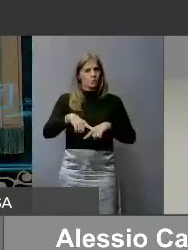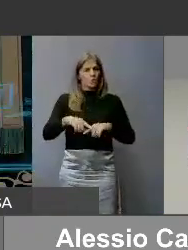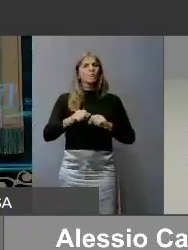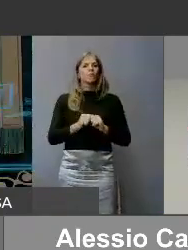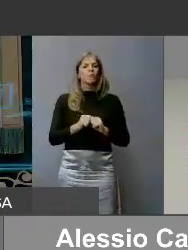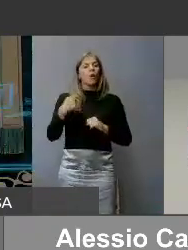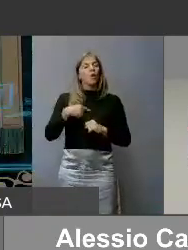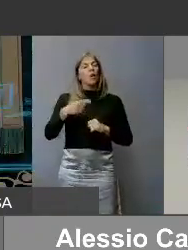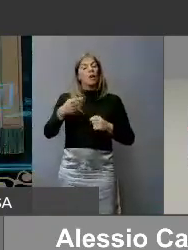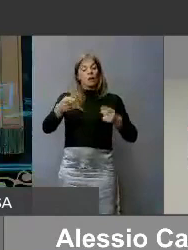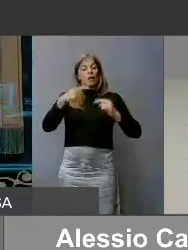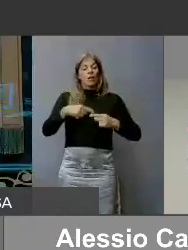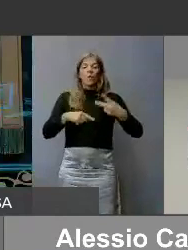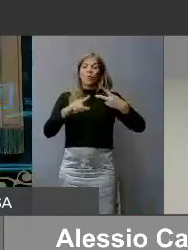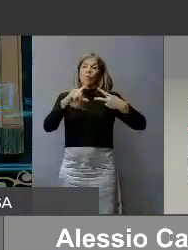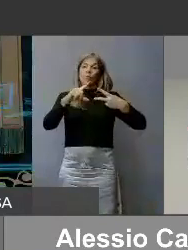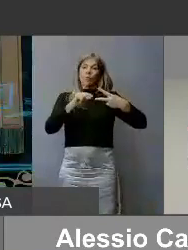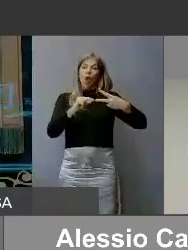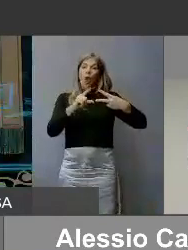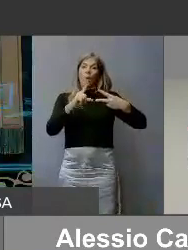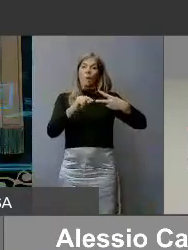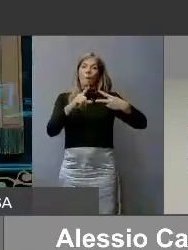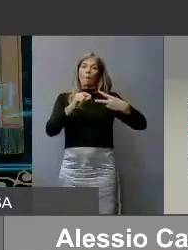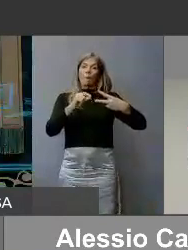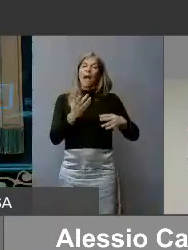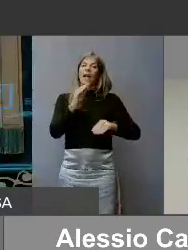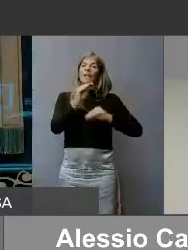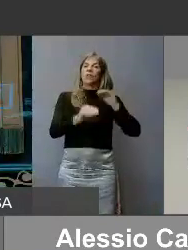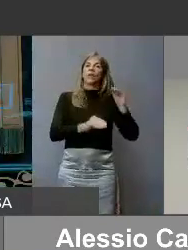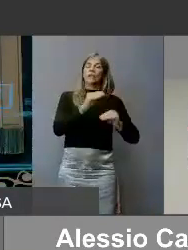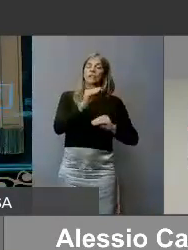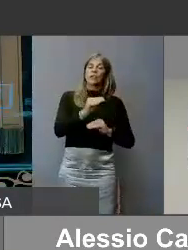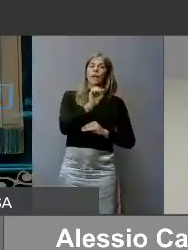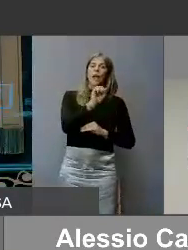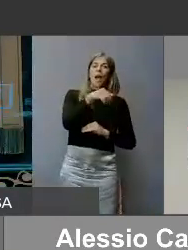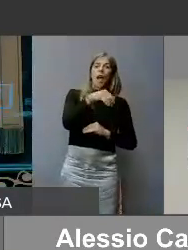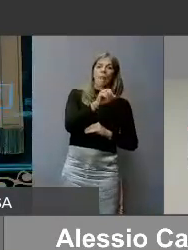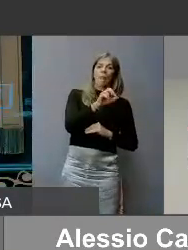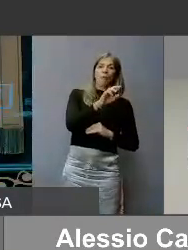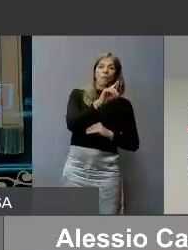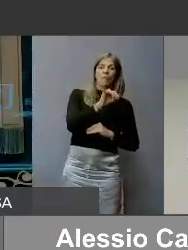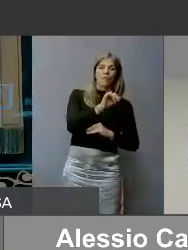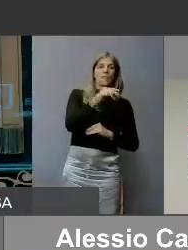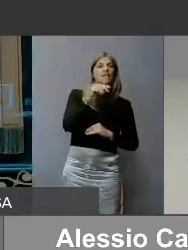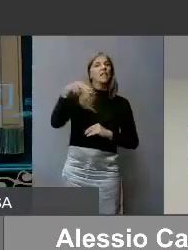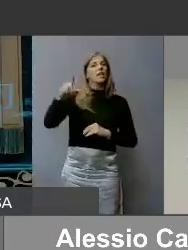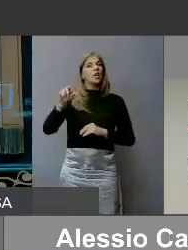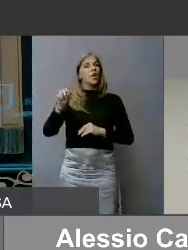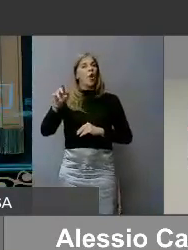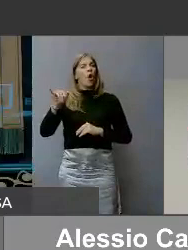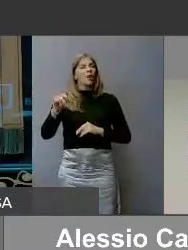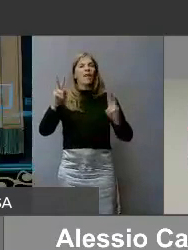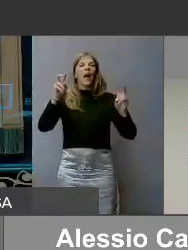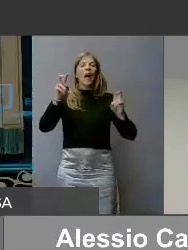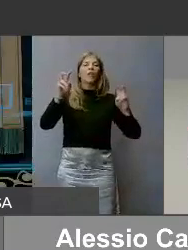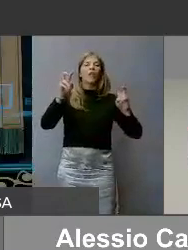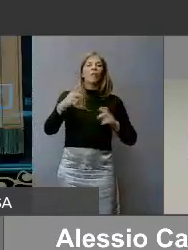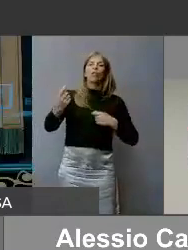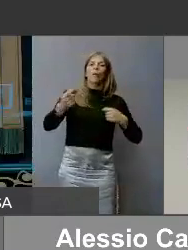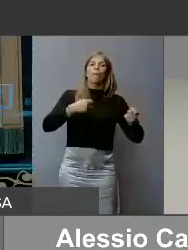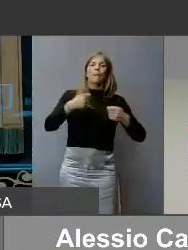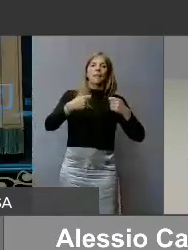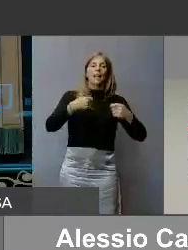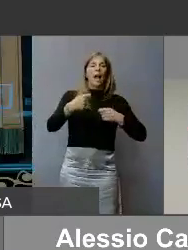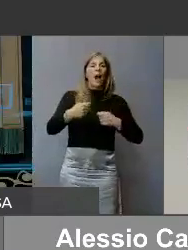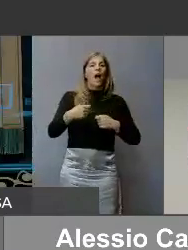di interrogazioni consigliere amorfini e consigliera lodi tema è quello del trasferimento del mercato di pegli non